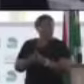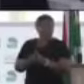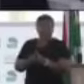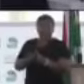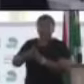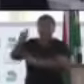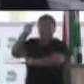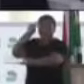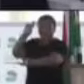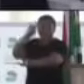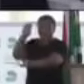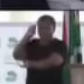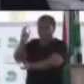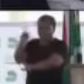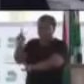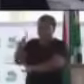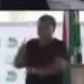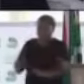sikhumbuzana